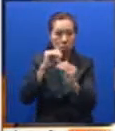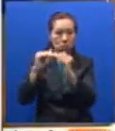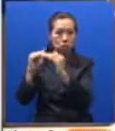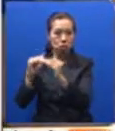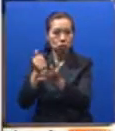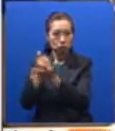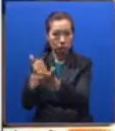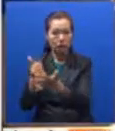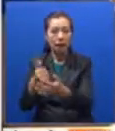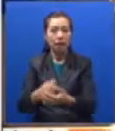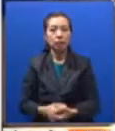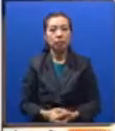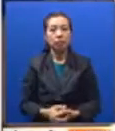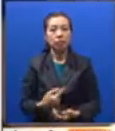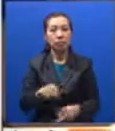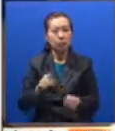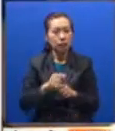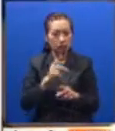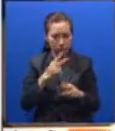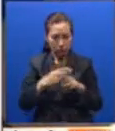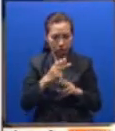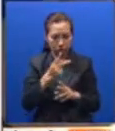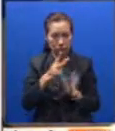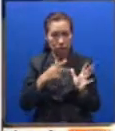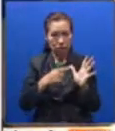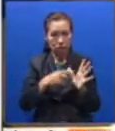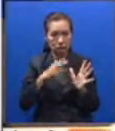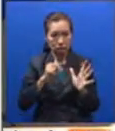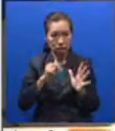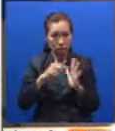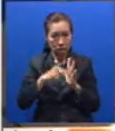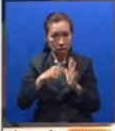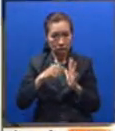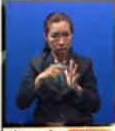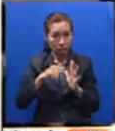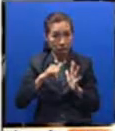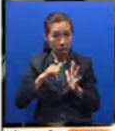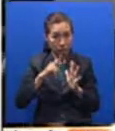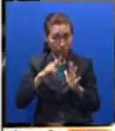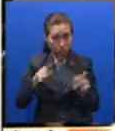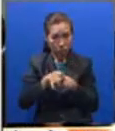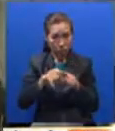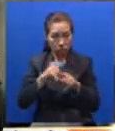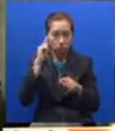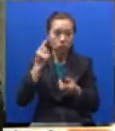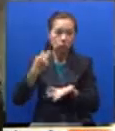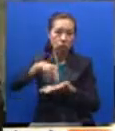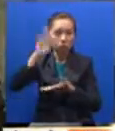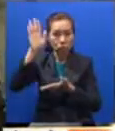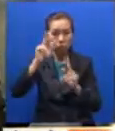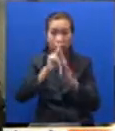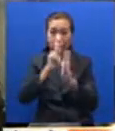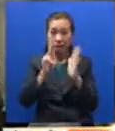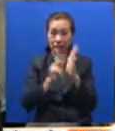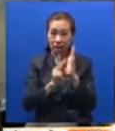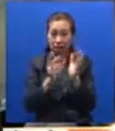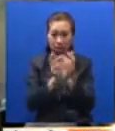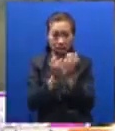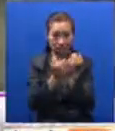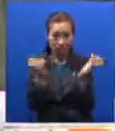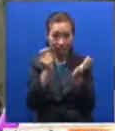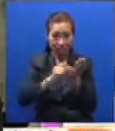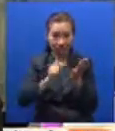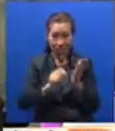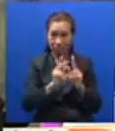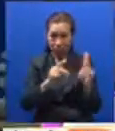ได้ด้วยเช่นเดียวกันซึ่งนายคำนูญสิทธิสมานโฆษกกรรมาธิการยกร่างรัฐธรรมนูญเปิดเผยนะคะว่าความคืบหน้าการยกร่าง